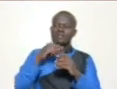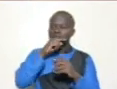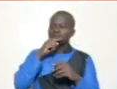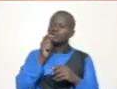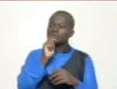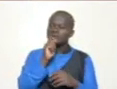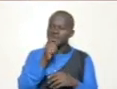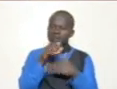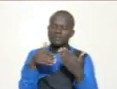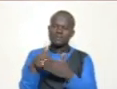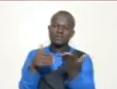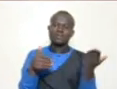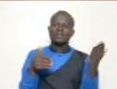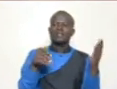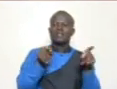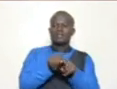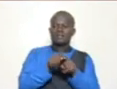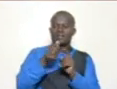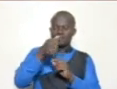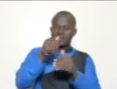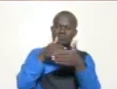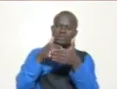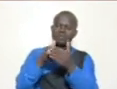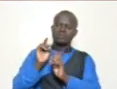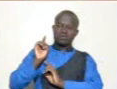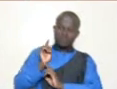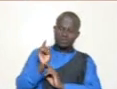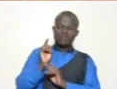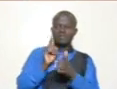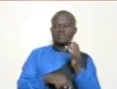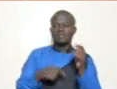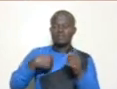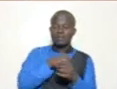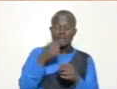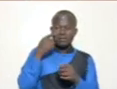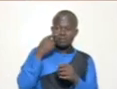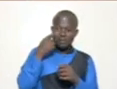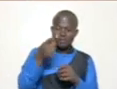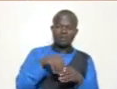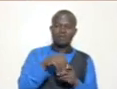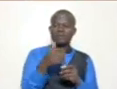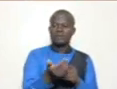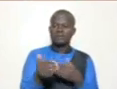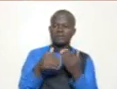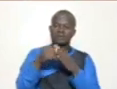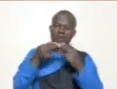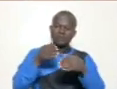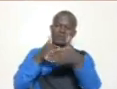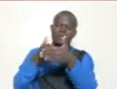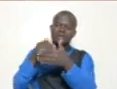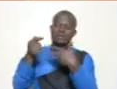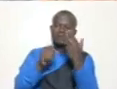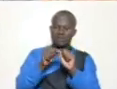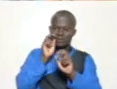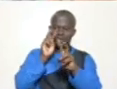nkoranyambaga nkabira bibunga bihobangamira umutekano n'iki mbona no kubana haje hari hakwiye kubaho limite y'ibintu bajya